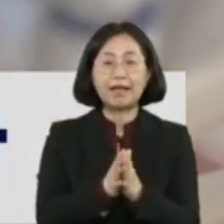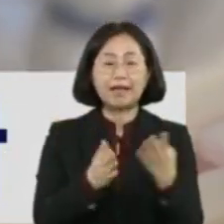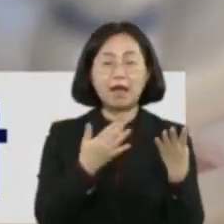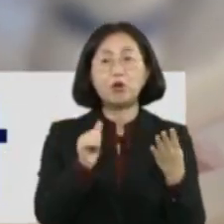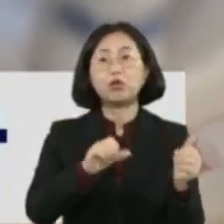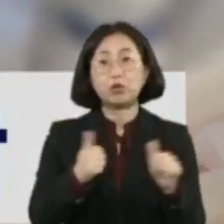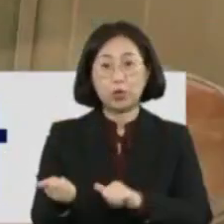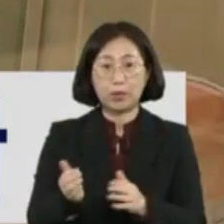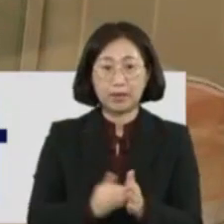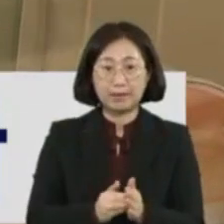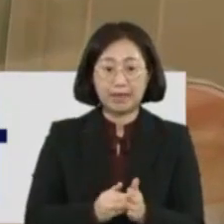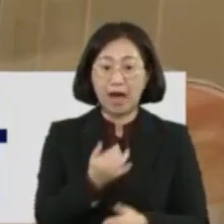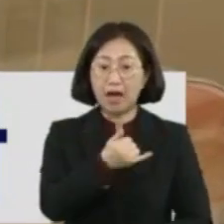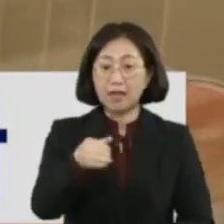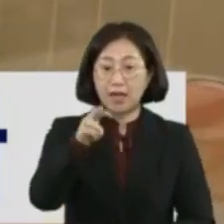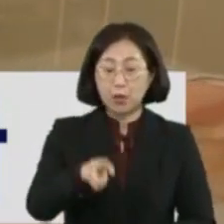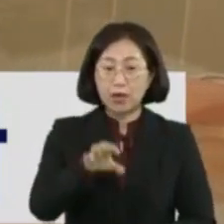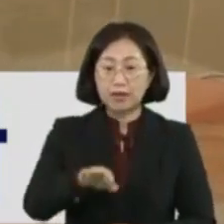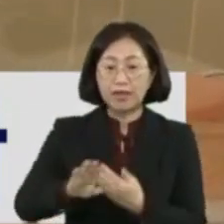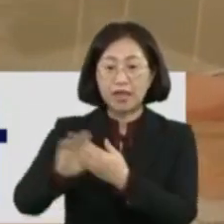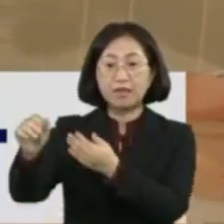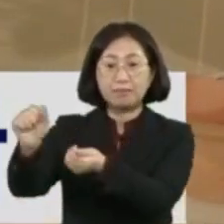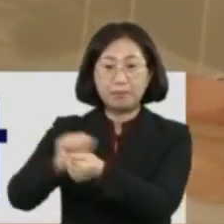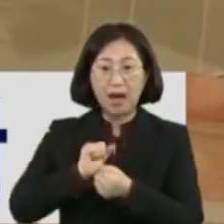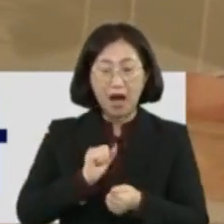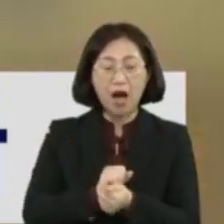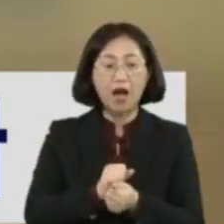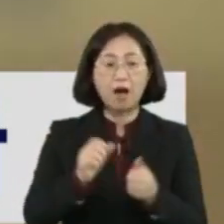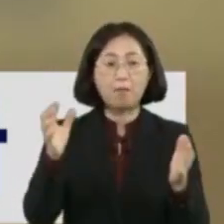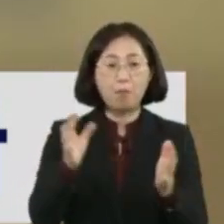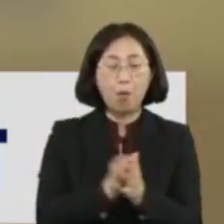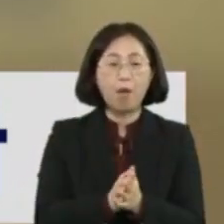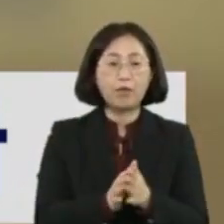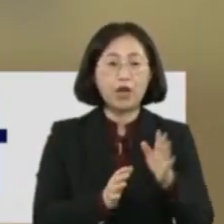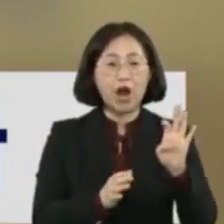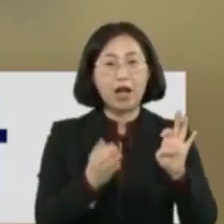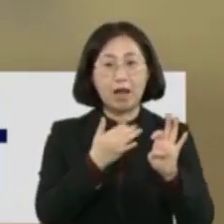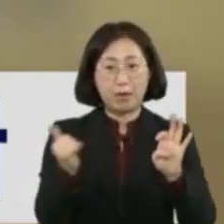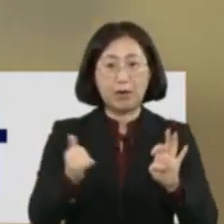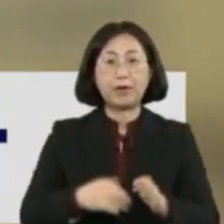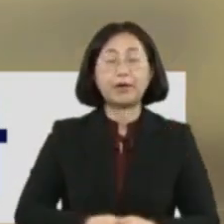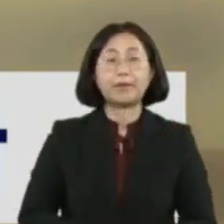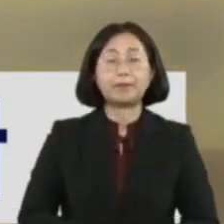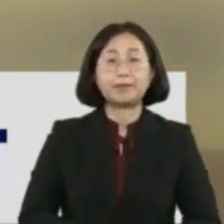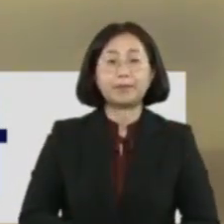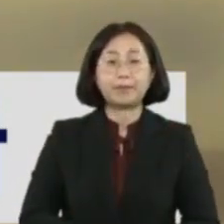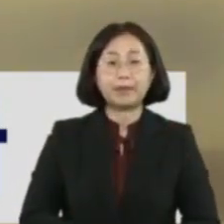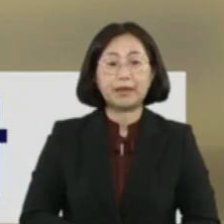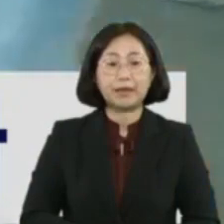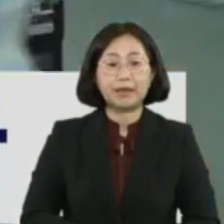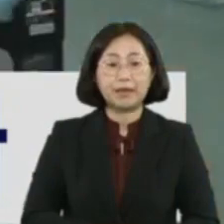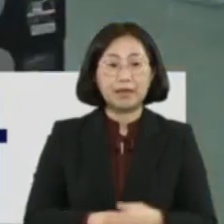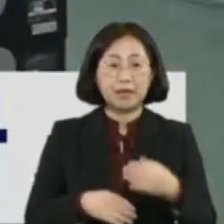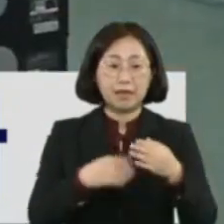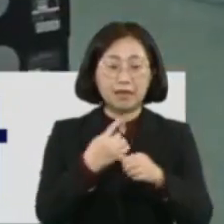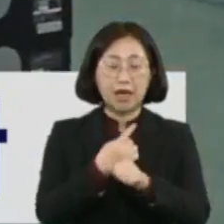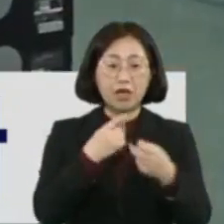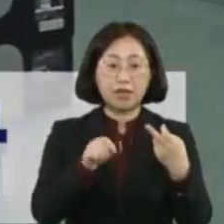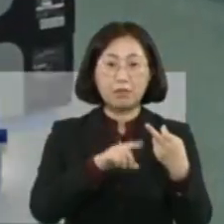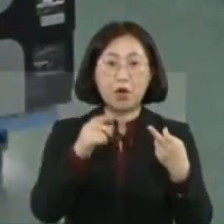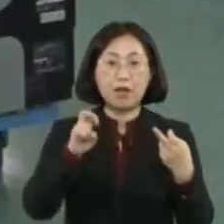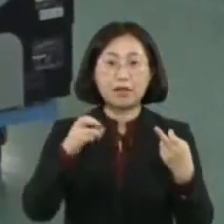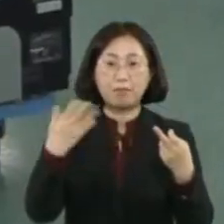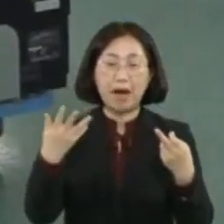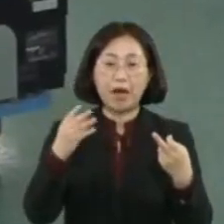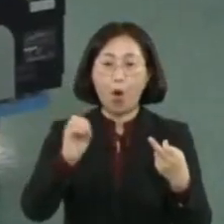숨졌습니다. 세종에서는 타 지역 확진자 접촉자 등 모두 14명이 추가됐습니다. 한편 지난달 28일